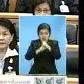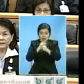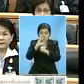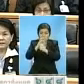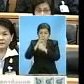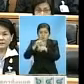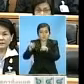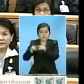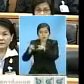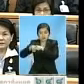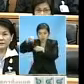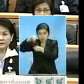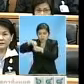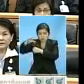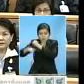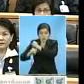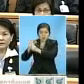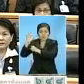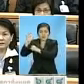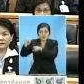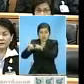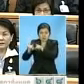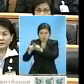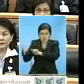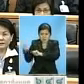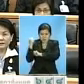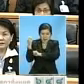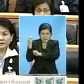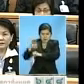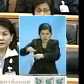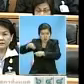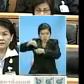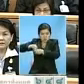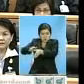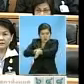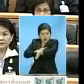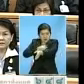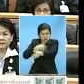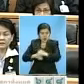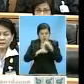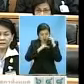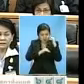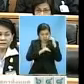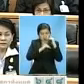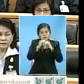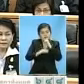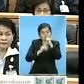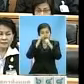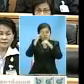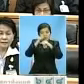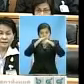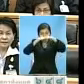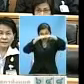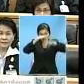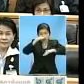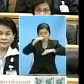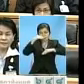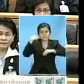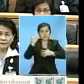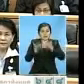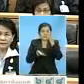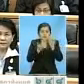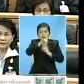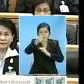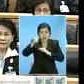ล้วองค์กรที่มีอำนาจมากอย่างนี้วาระในการดำรงตำแหน่งไม่ควรเกิน4ปีหรืออย่างมากก็ไม่เกิน5